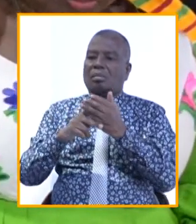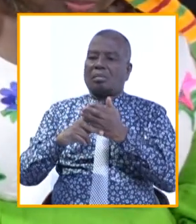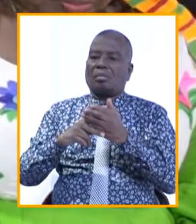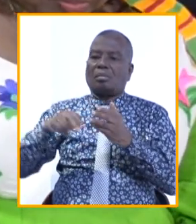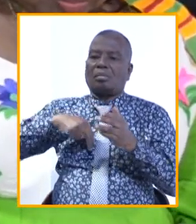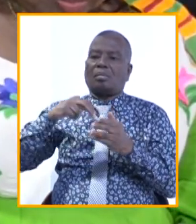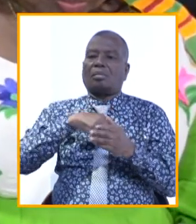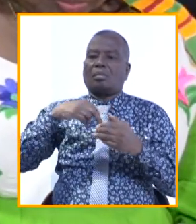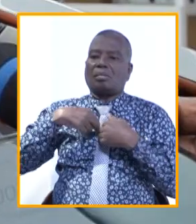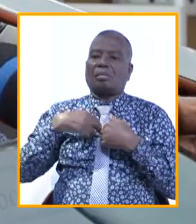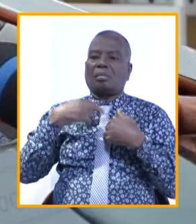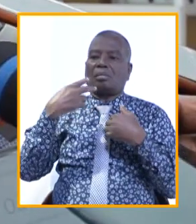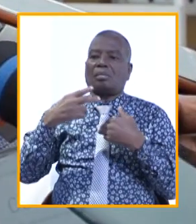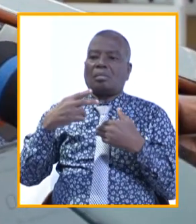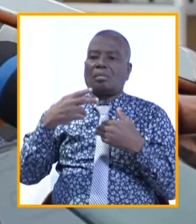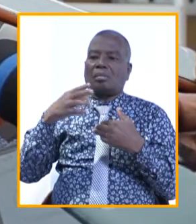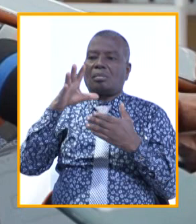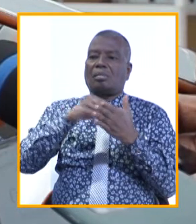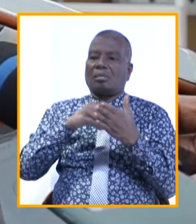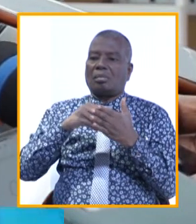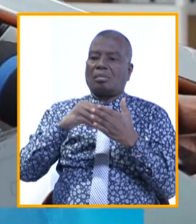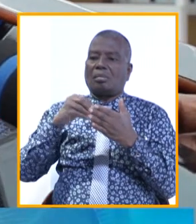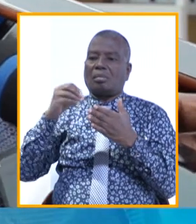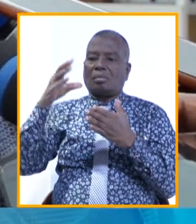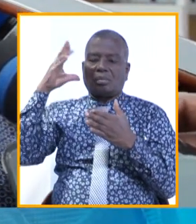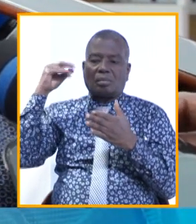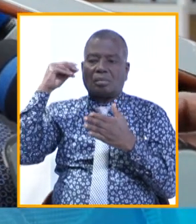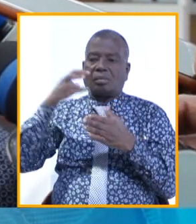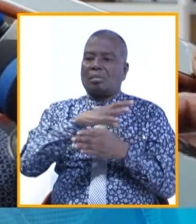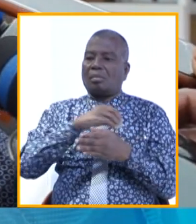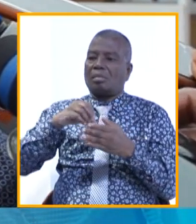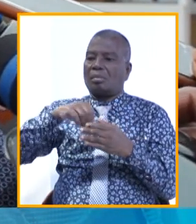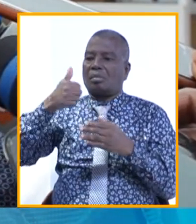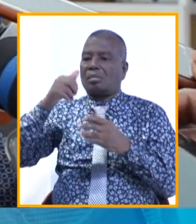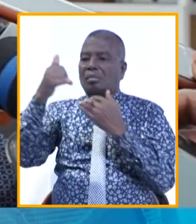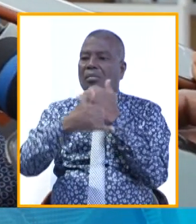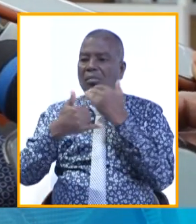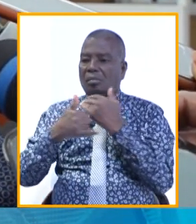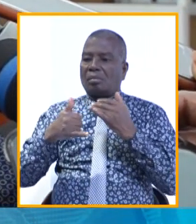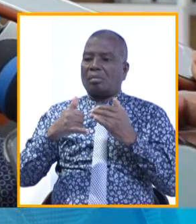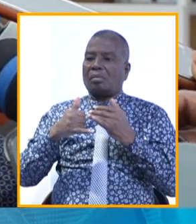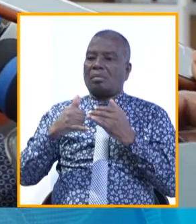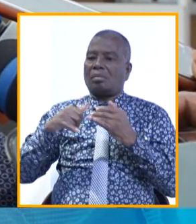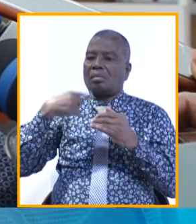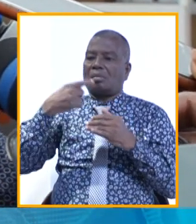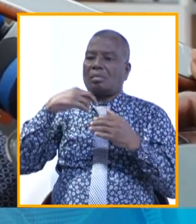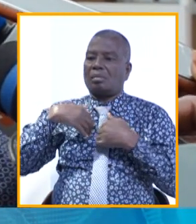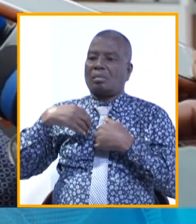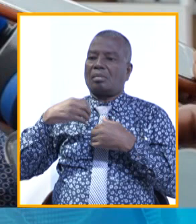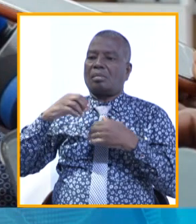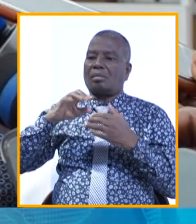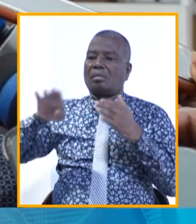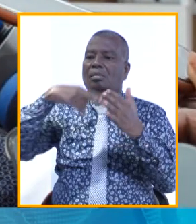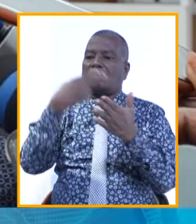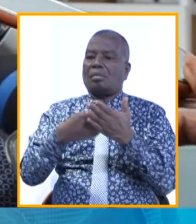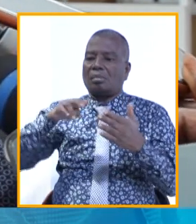Nous avions copié l'expérience de la FEGAF, qui est un instrument de développement et d'encadrement des femmes dans l'Abagoué, qui a déjà fait des preuves. Nous